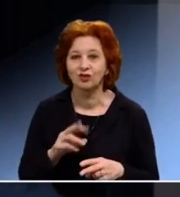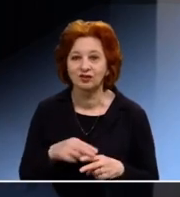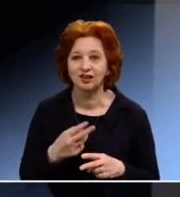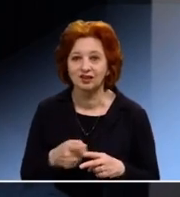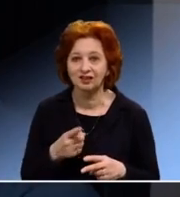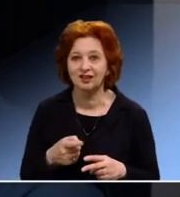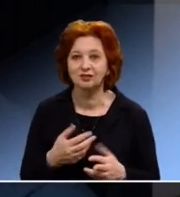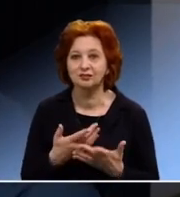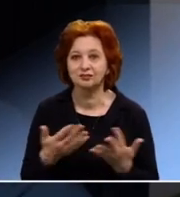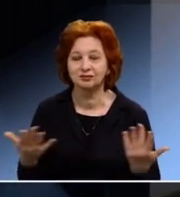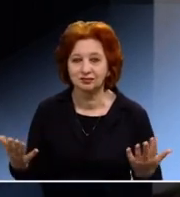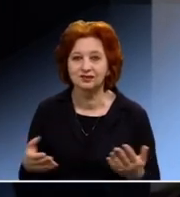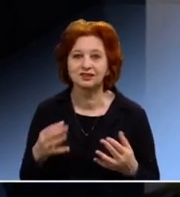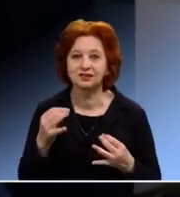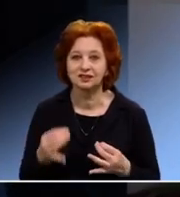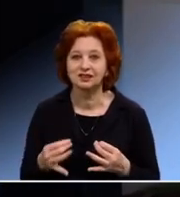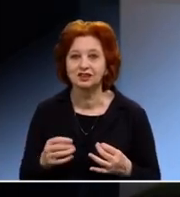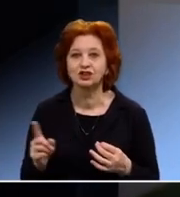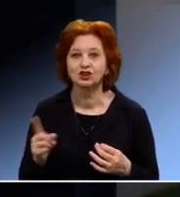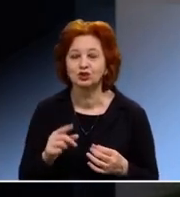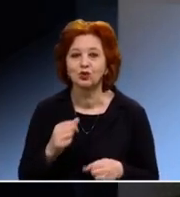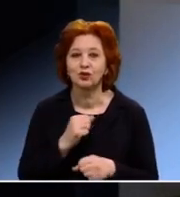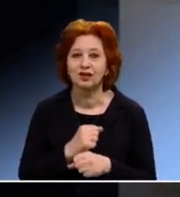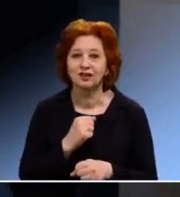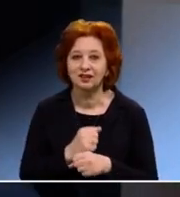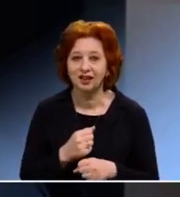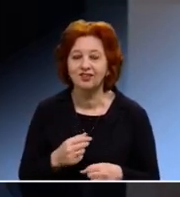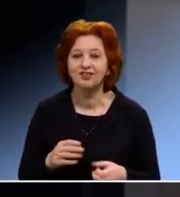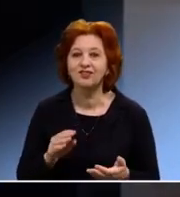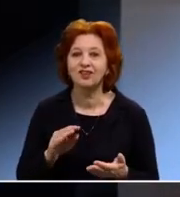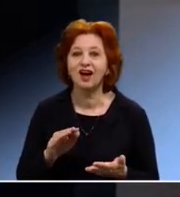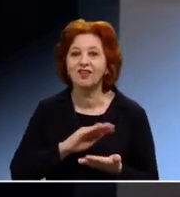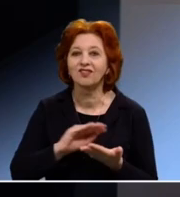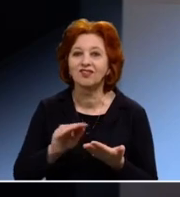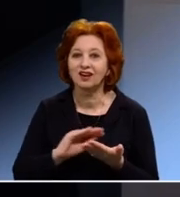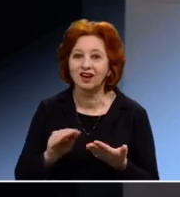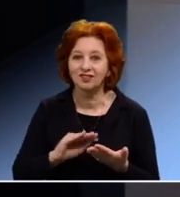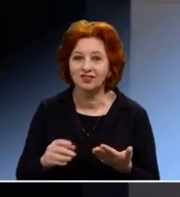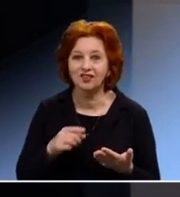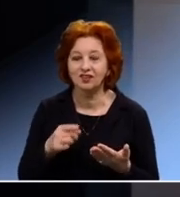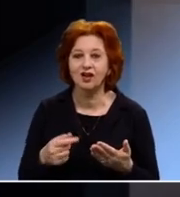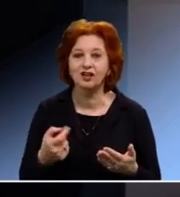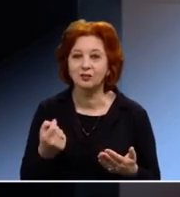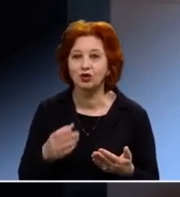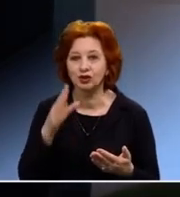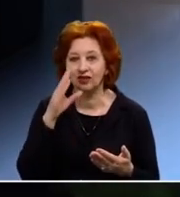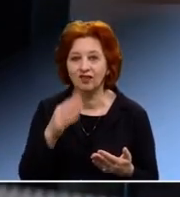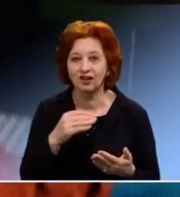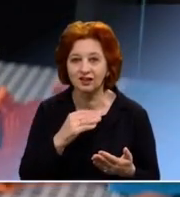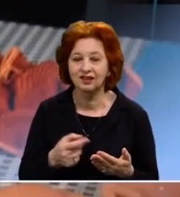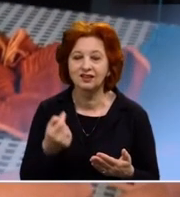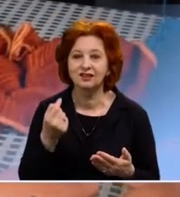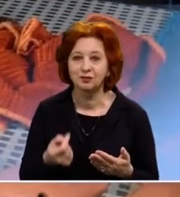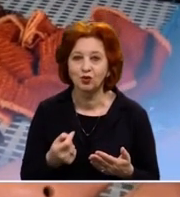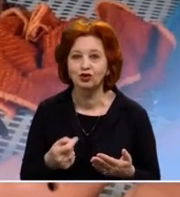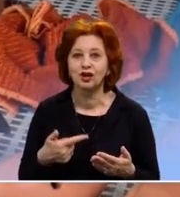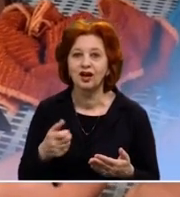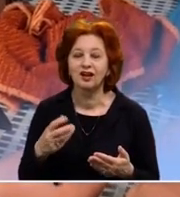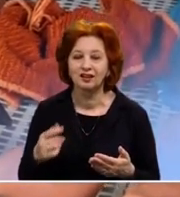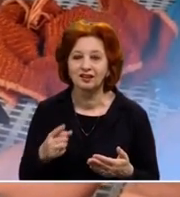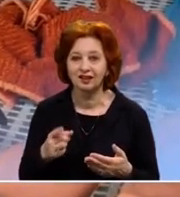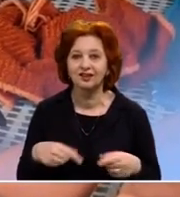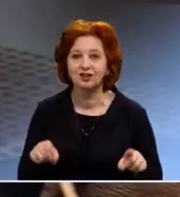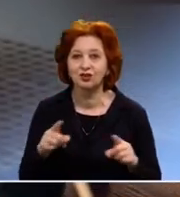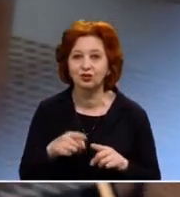вот такая вот палочка, которой мы будем что-то вот выравнивать. Немножко воды и немножко